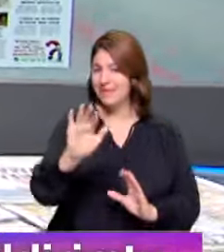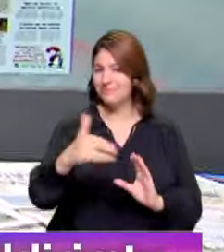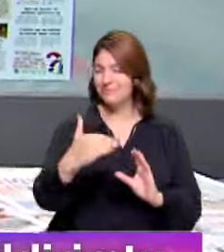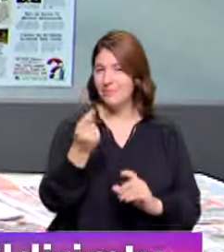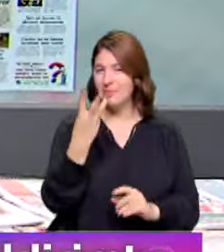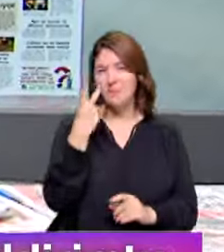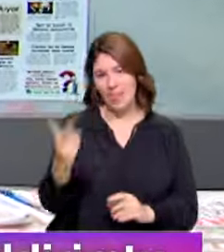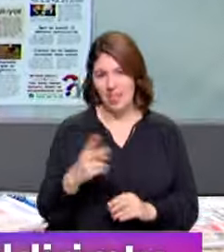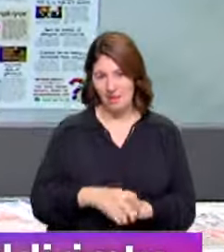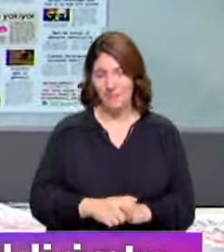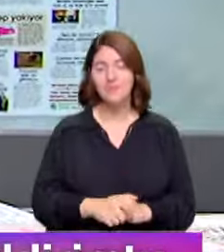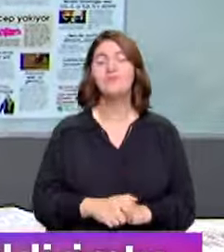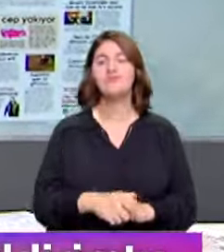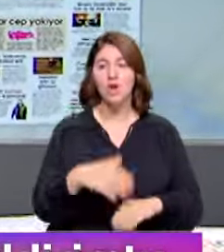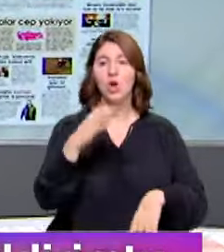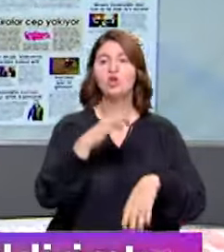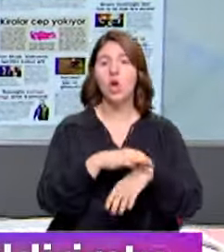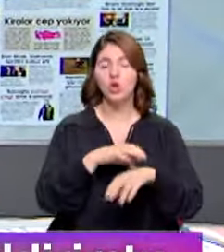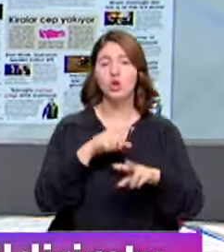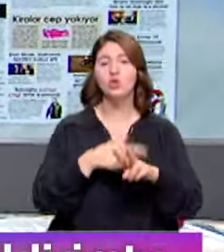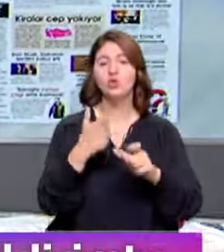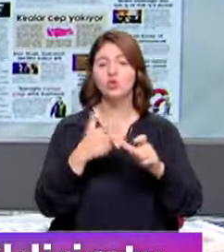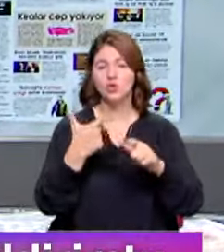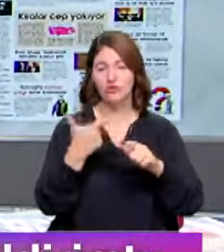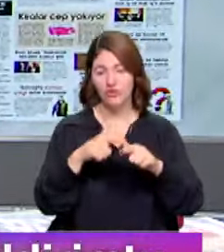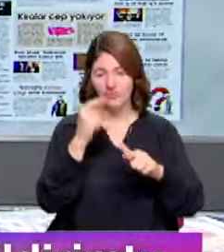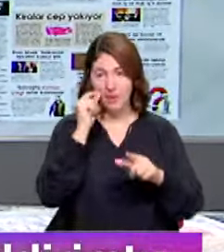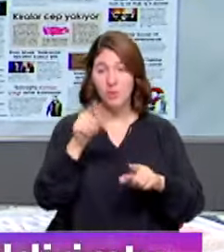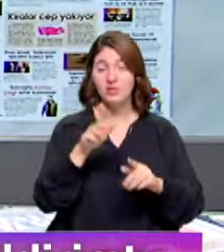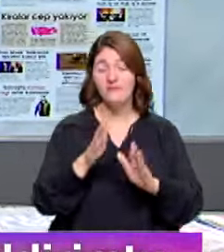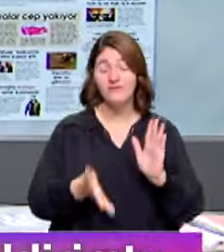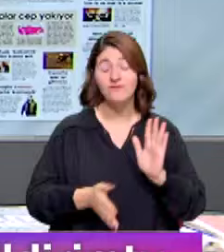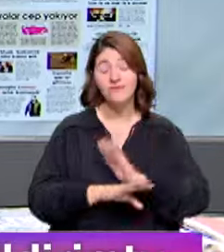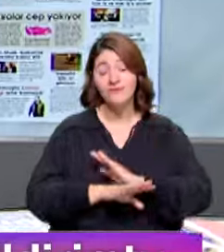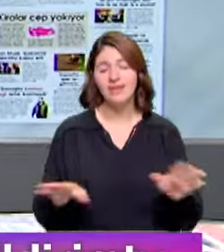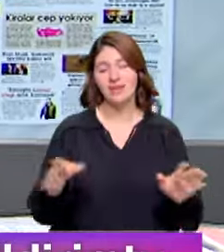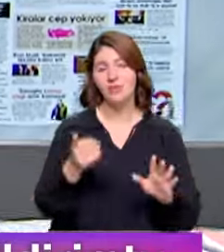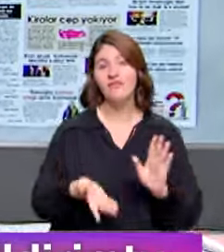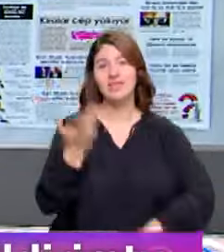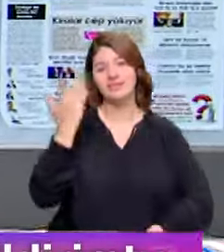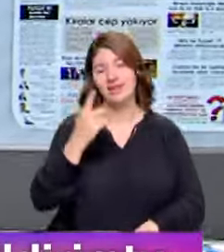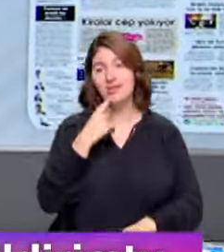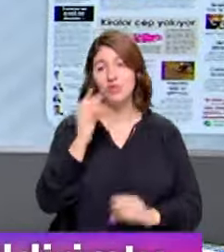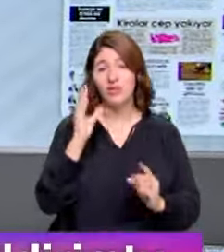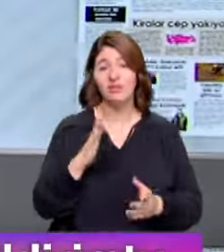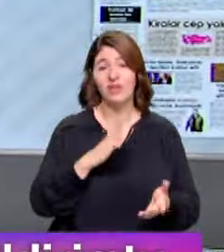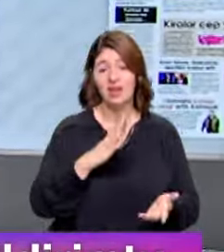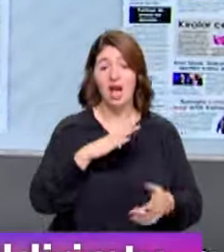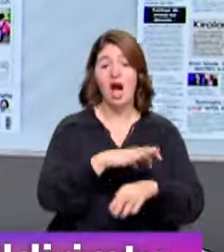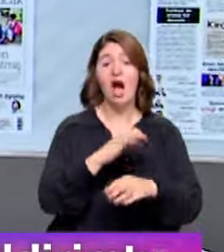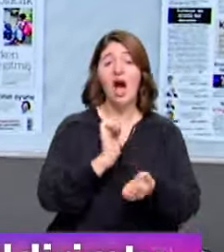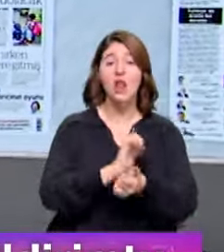birkaç mesajı paylaşmak istiyorum. Doktor Yusuf Eryazgan, bu kadarı fazla dediğimiz o kadar çok şey var ki aile